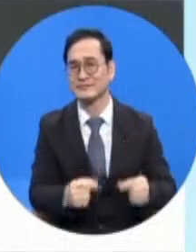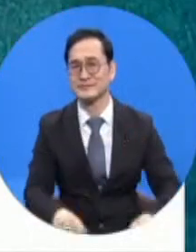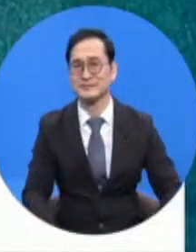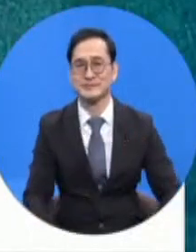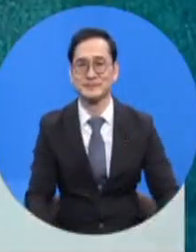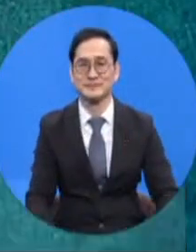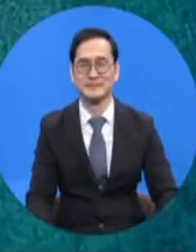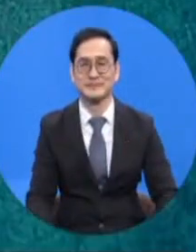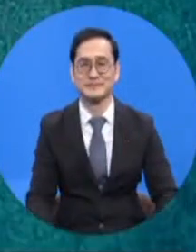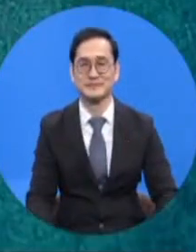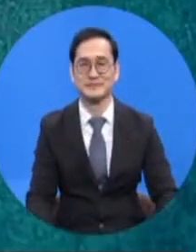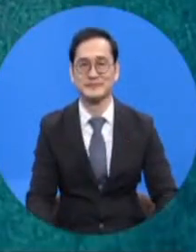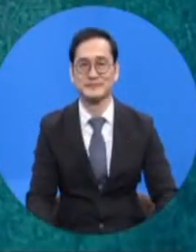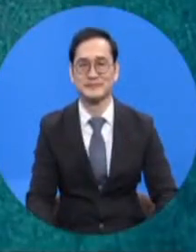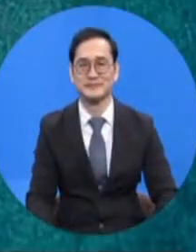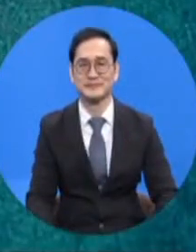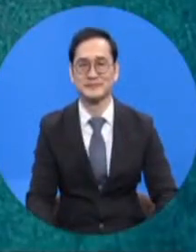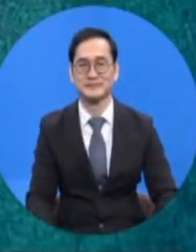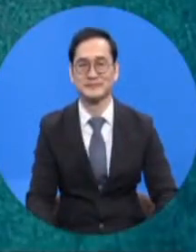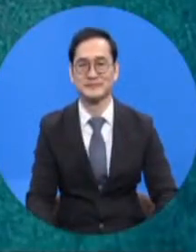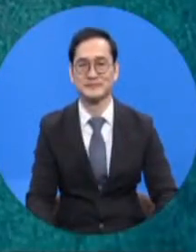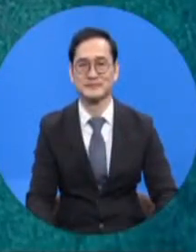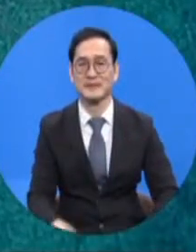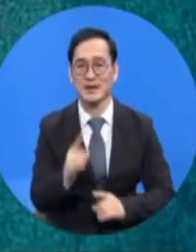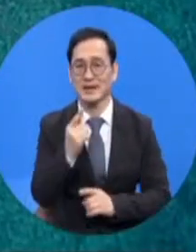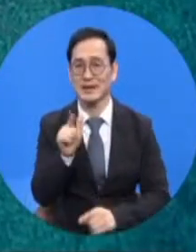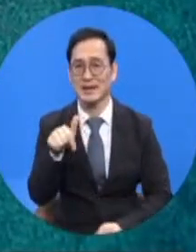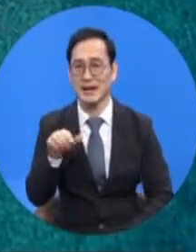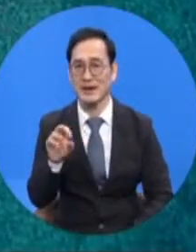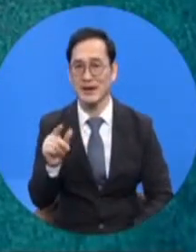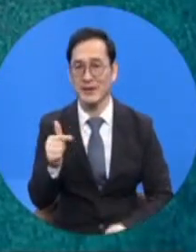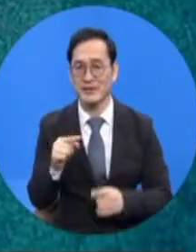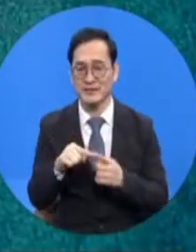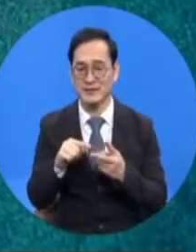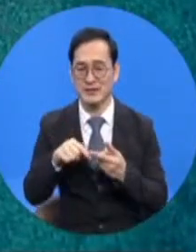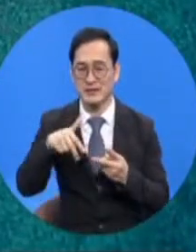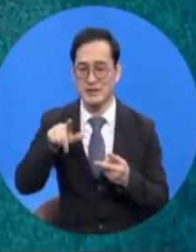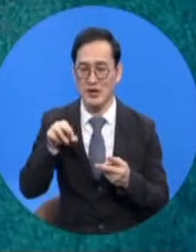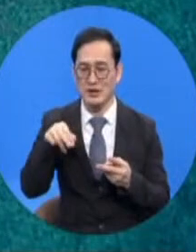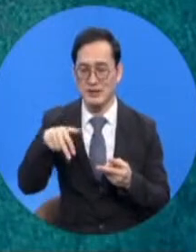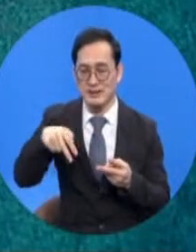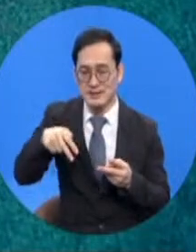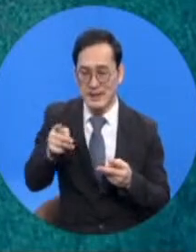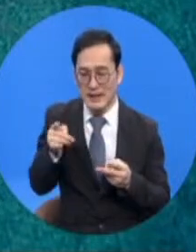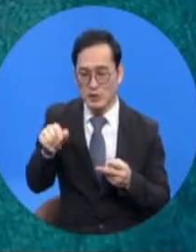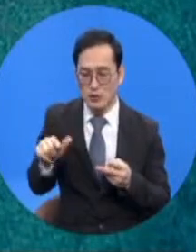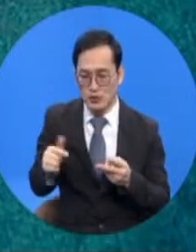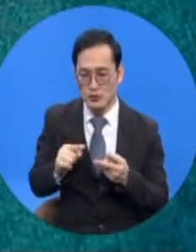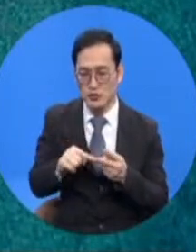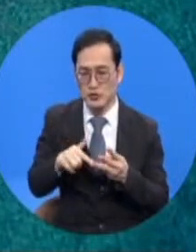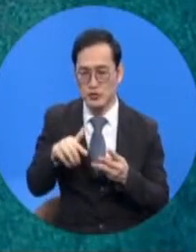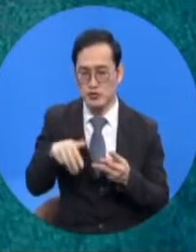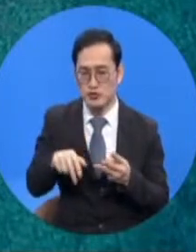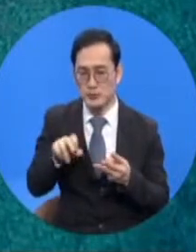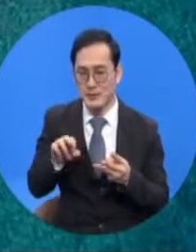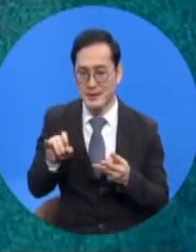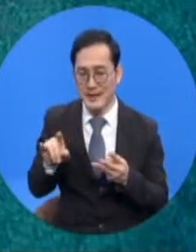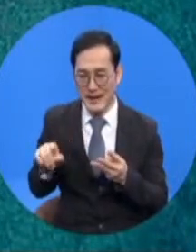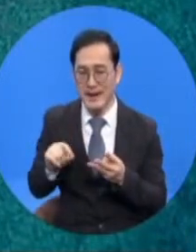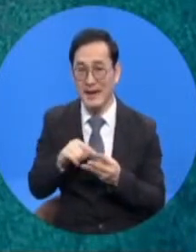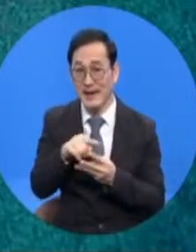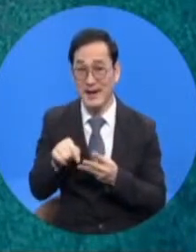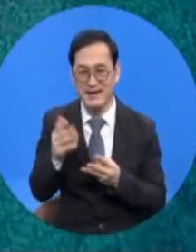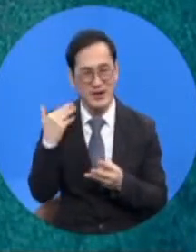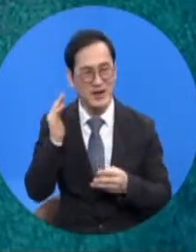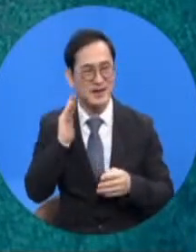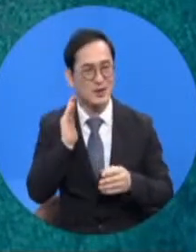이 출범식에는요. 예비 후보였던 이낙연 전 대표, 정세균 전 국무총리 그리고 추미애 전 법무부 장관까지